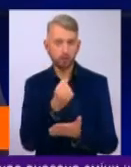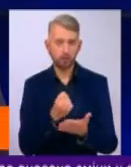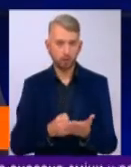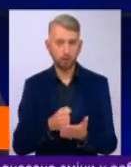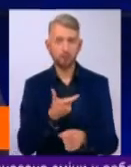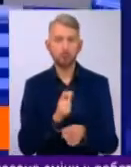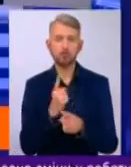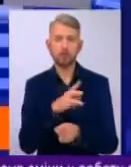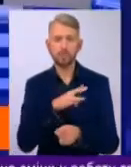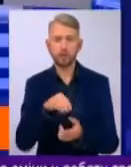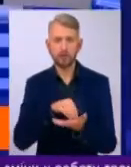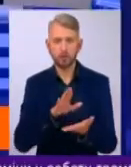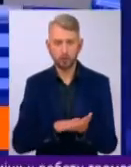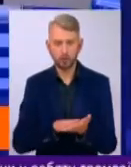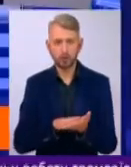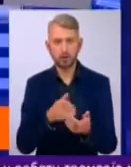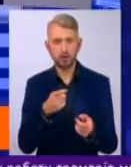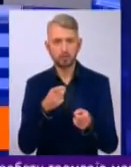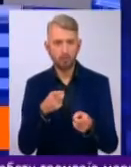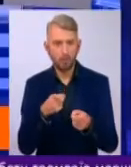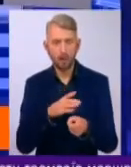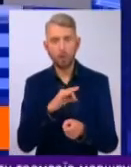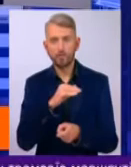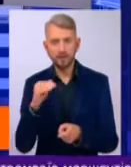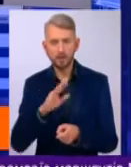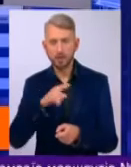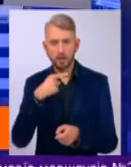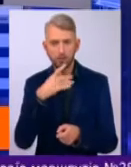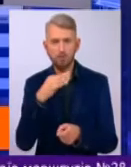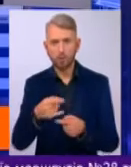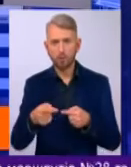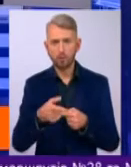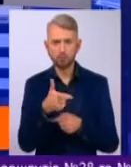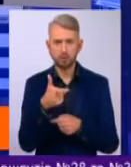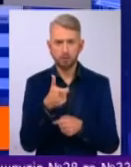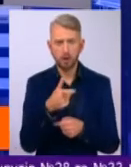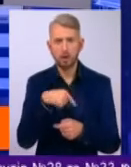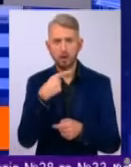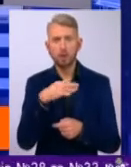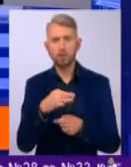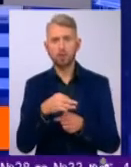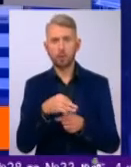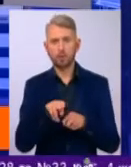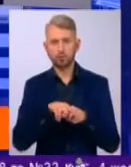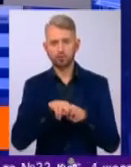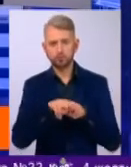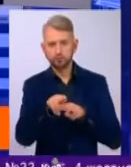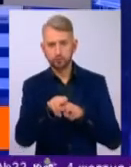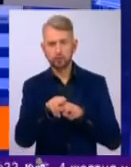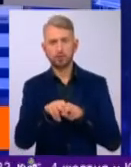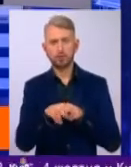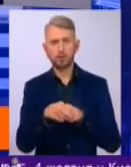більше мільйона зареєстрованих стволів, вони офіційні. Не йде мова про короткоствол, йде мова про гладкоствол, йде мова про довгі